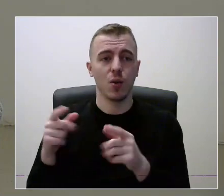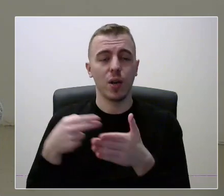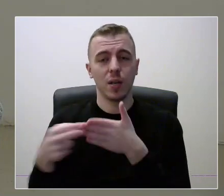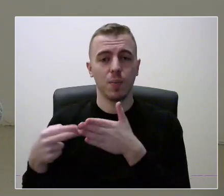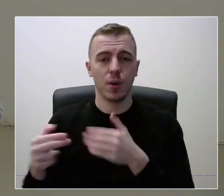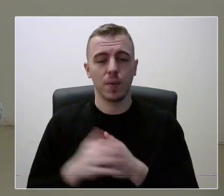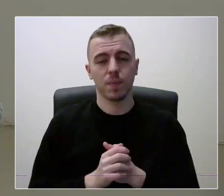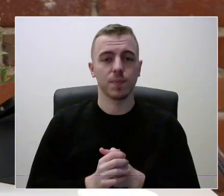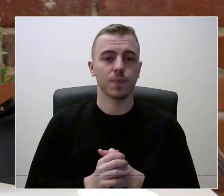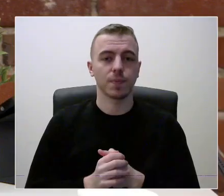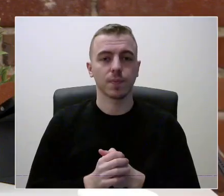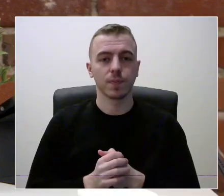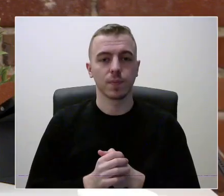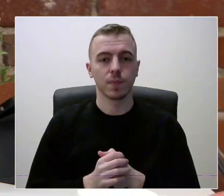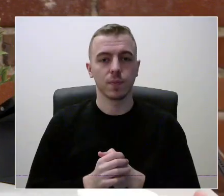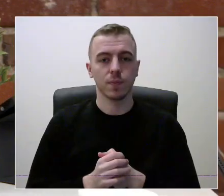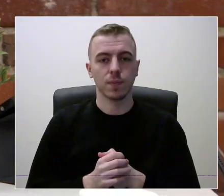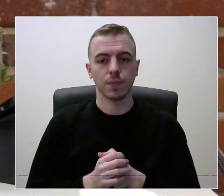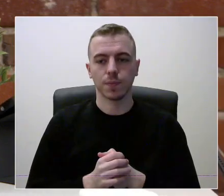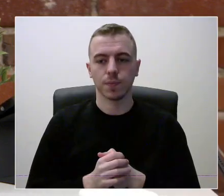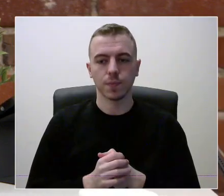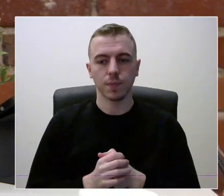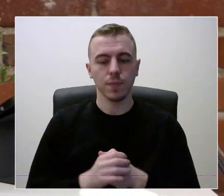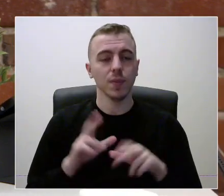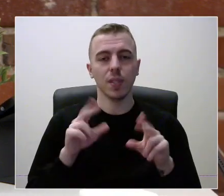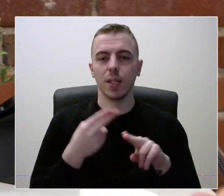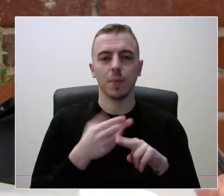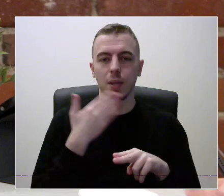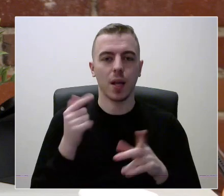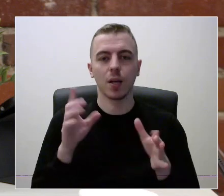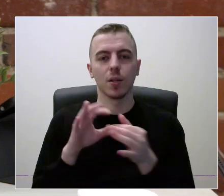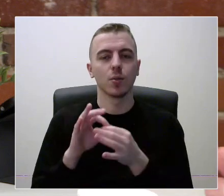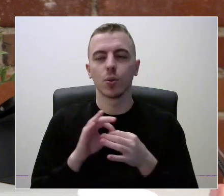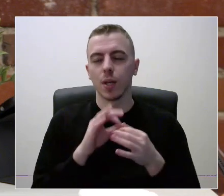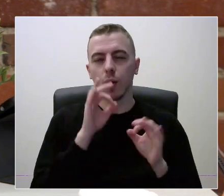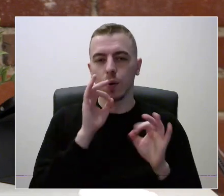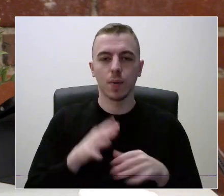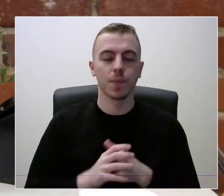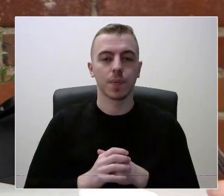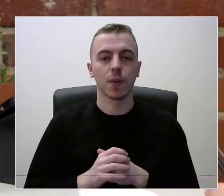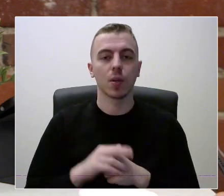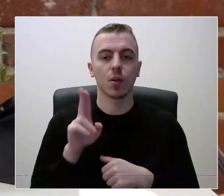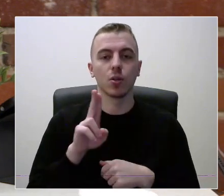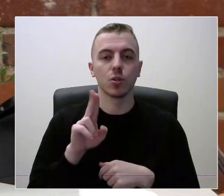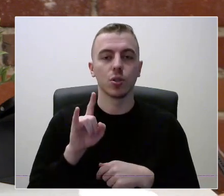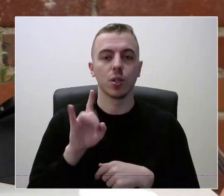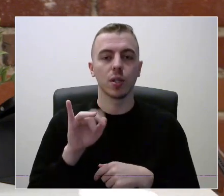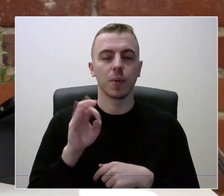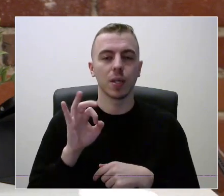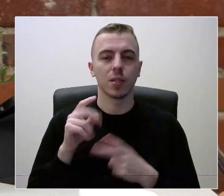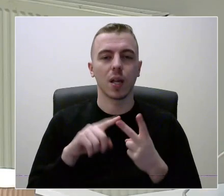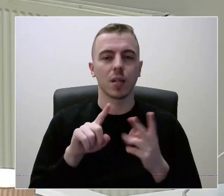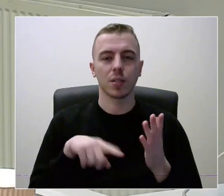gyvenime. Jo, tikrai taip nebūna, kad niekas su nieko nesusijęs. Žygimantai, jūsų klausimas antras.